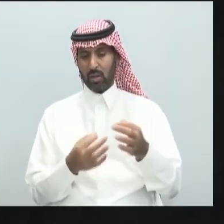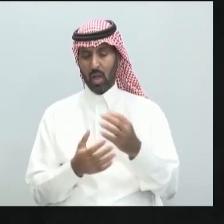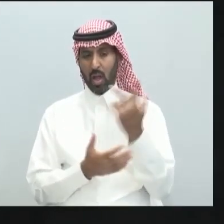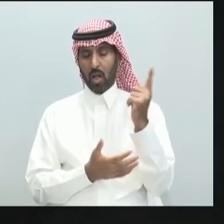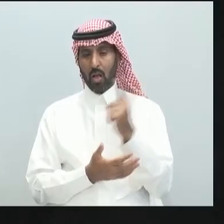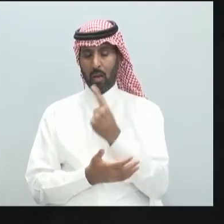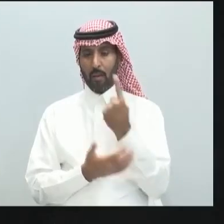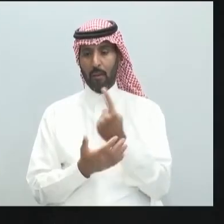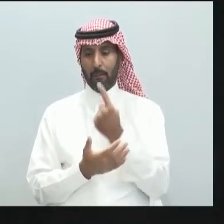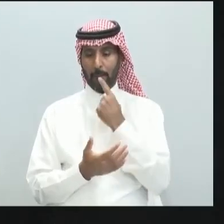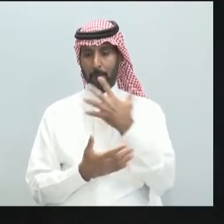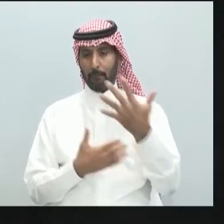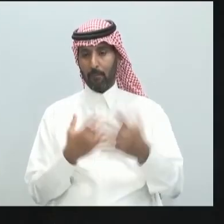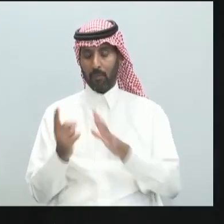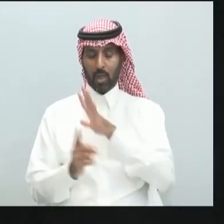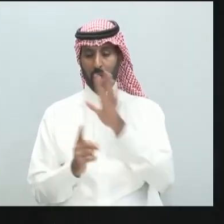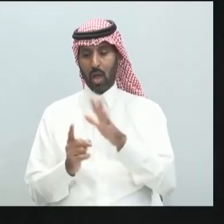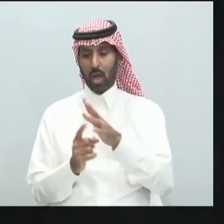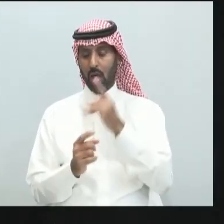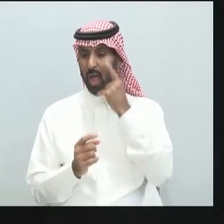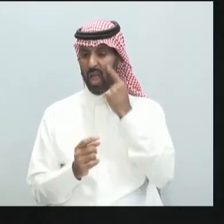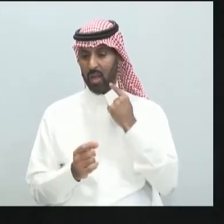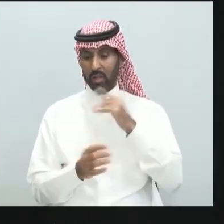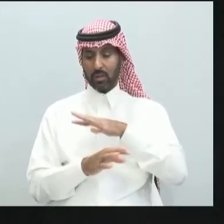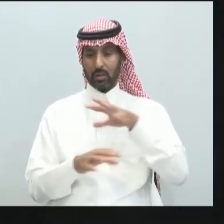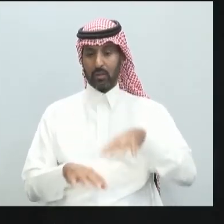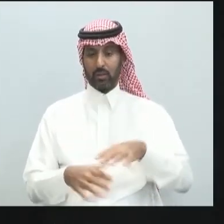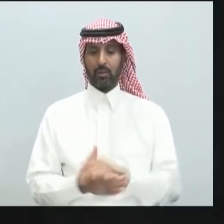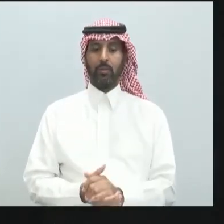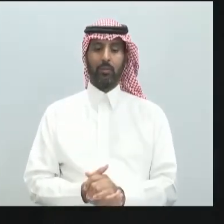البيئه يؤثر سلبا على الحياه فيها